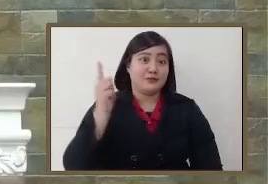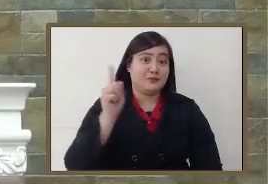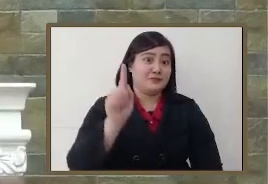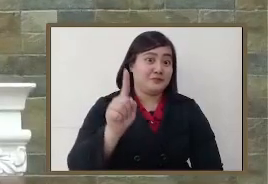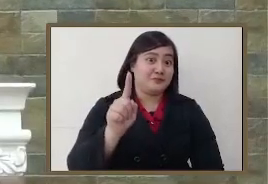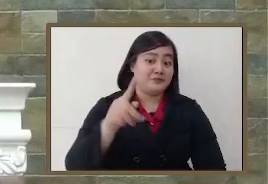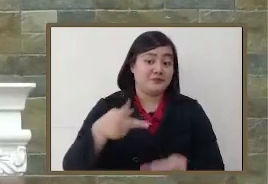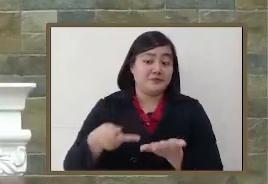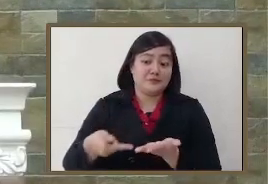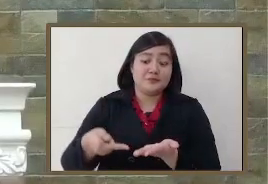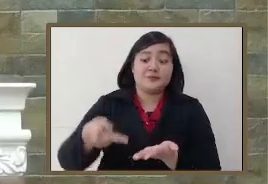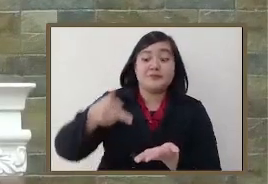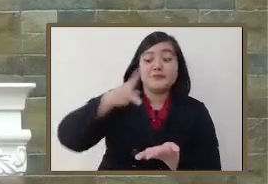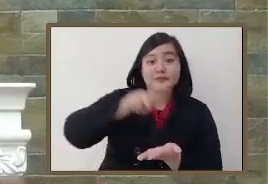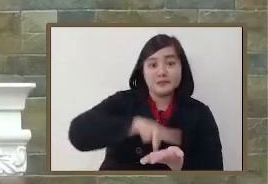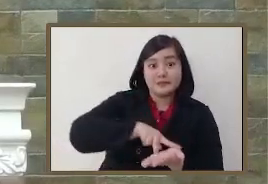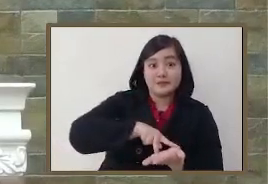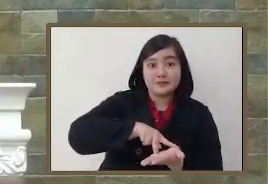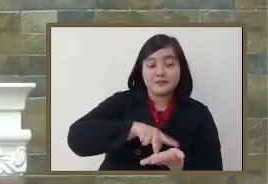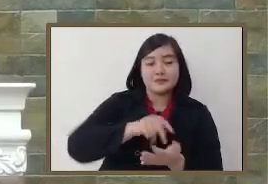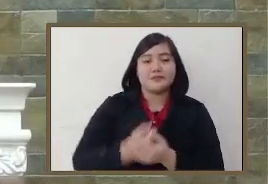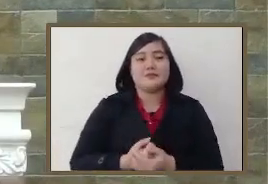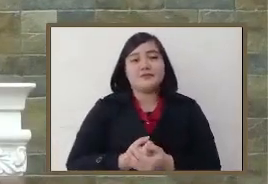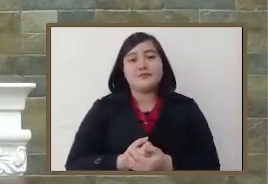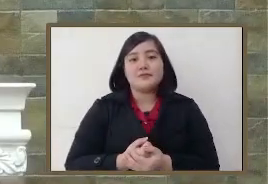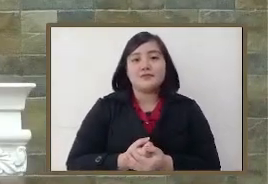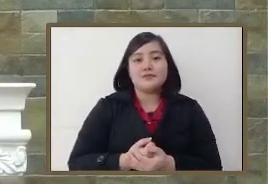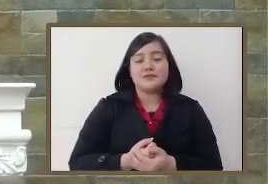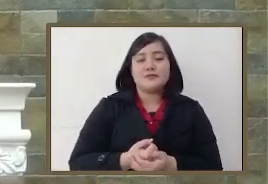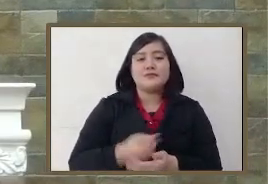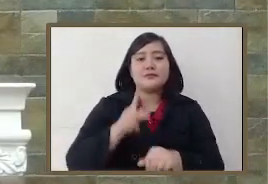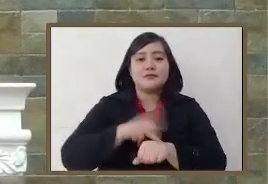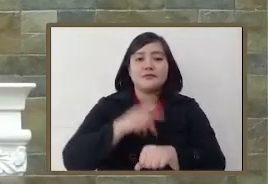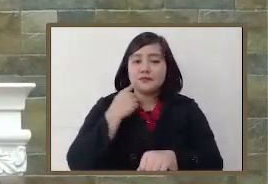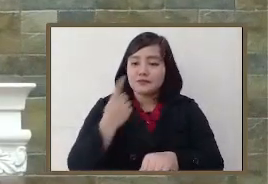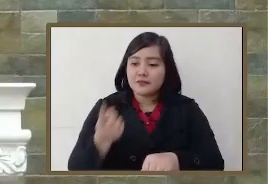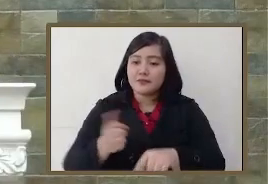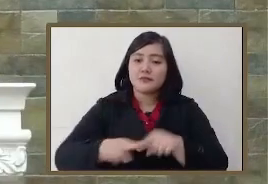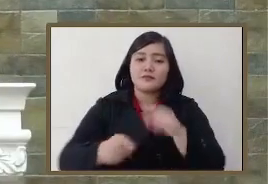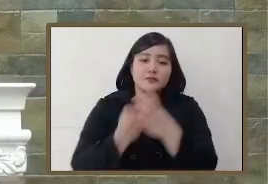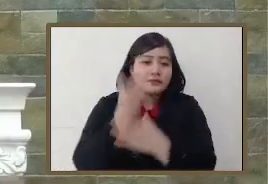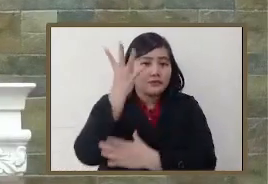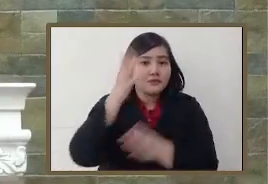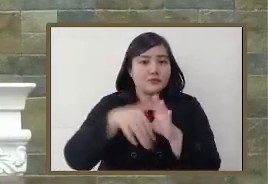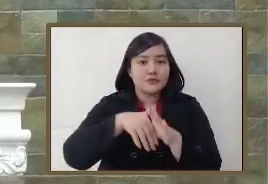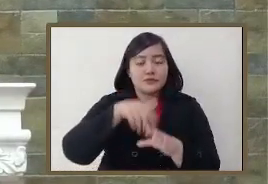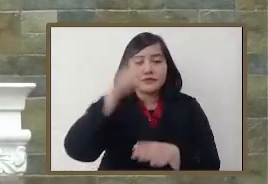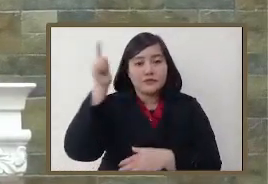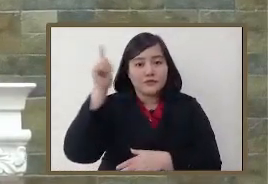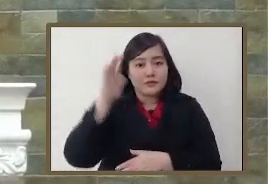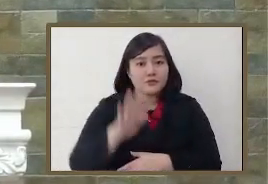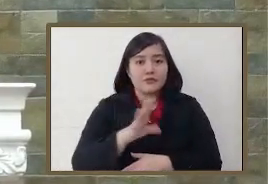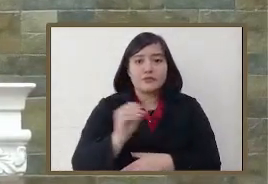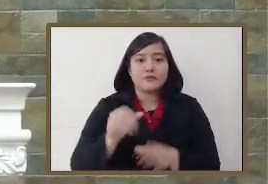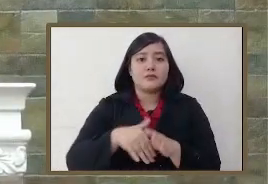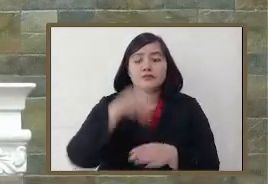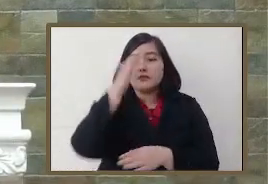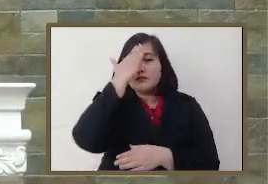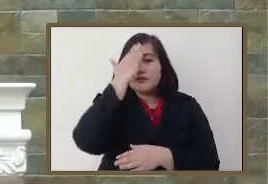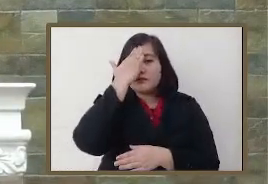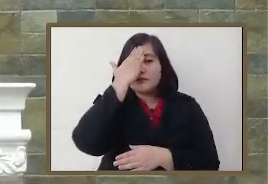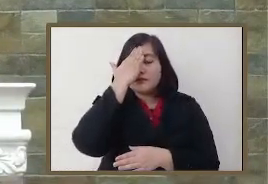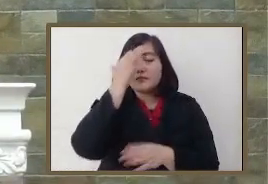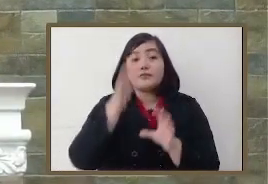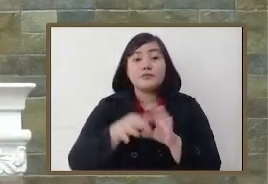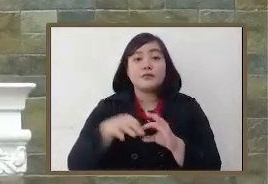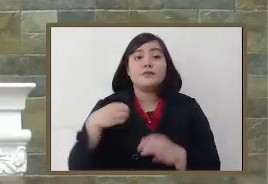lang yan eh. Ano sabi ni Peter? But grow where? In grace and in the knowledge of